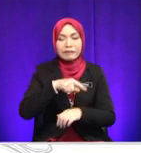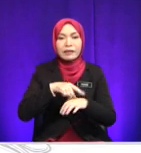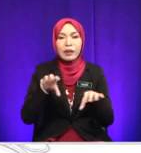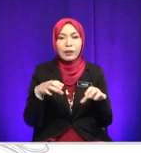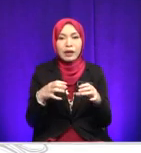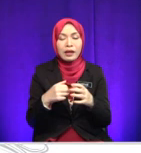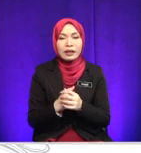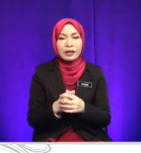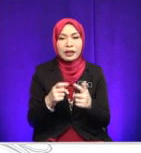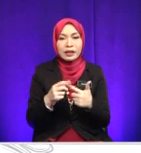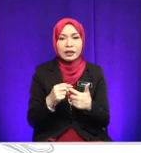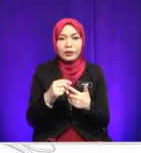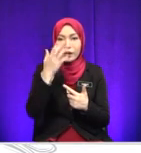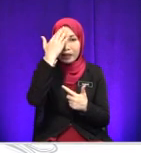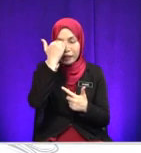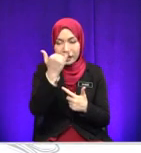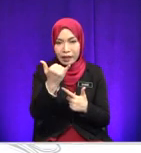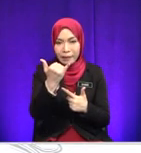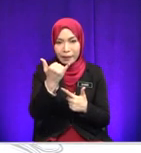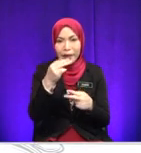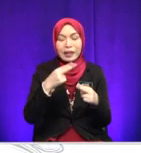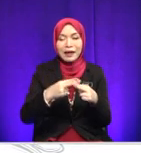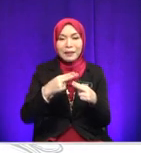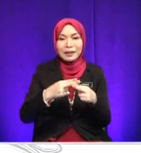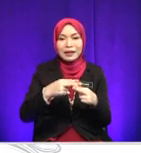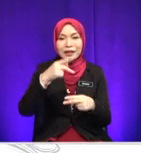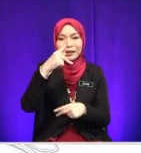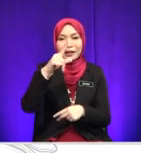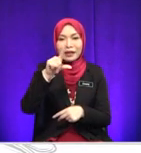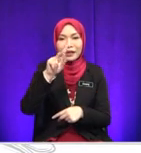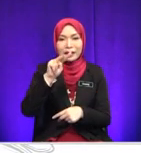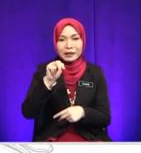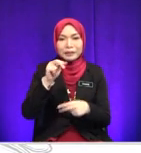mengapakah dinamakan Kementerian Luar Negeri? Dan yang ketiga,